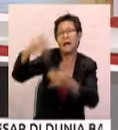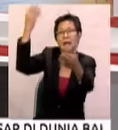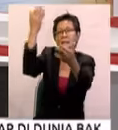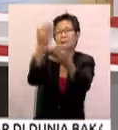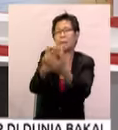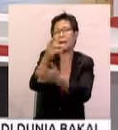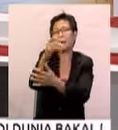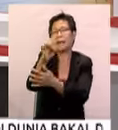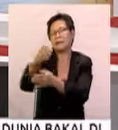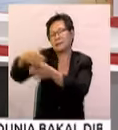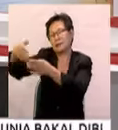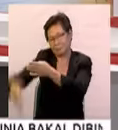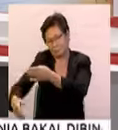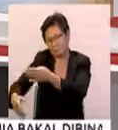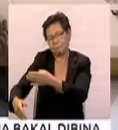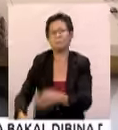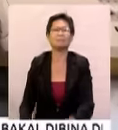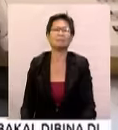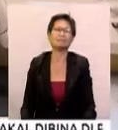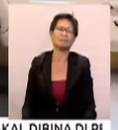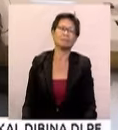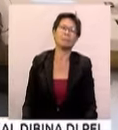kes selesai.